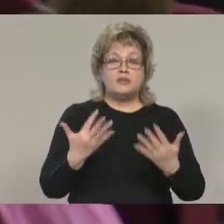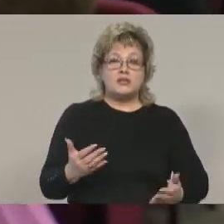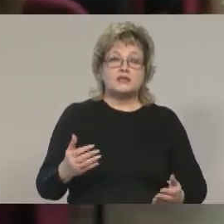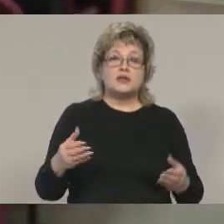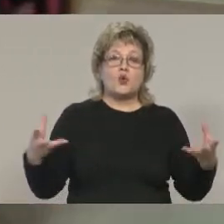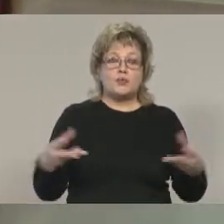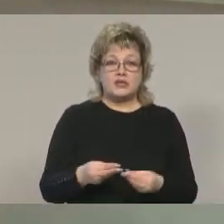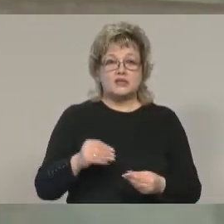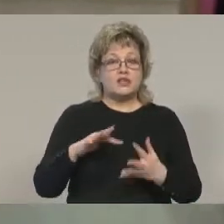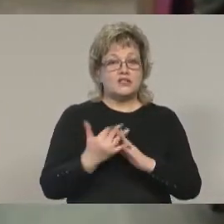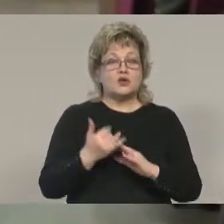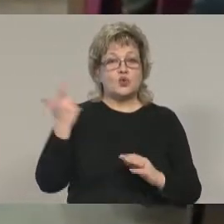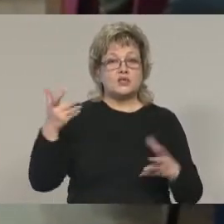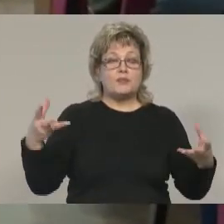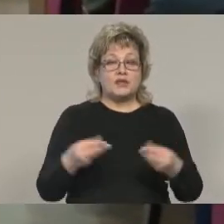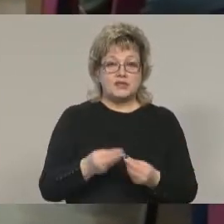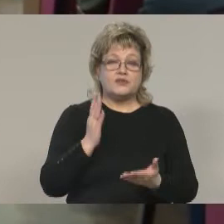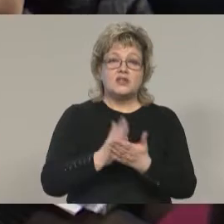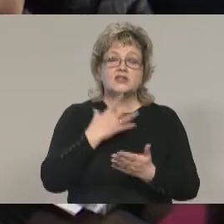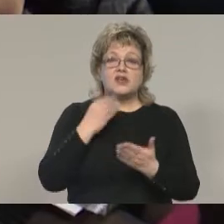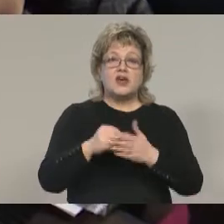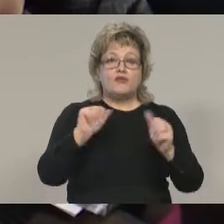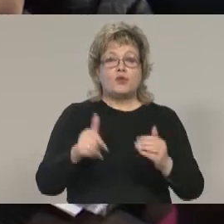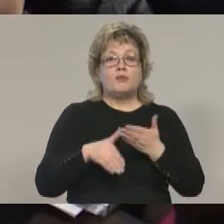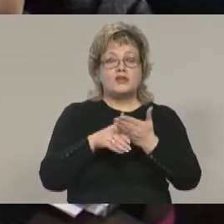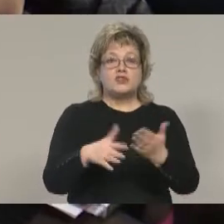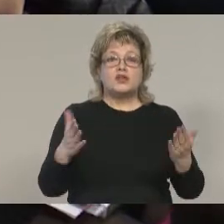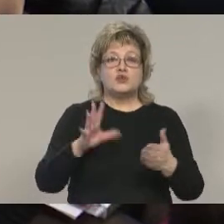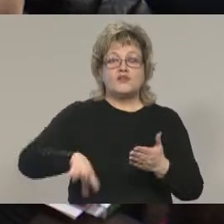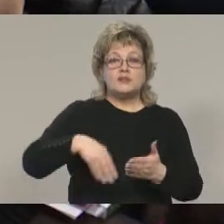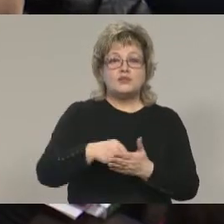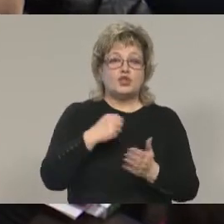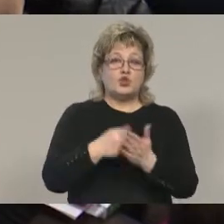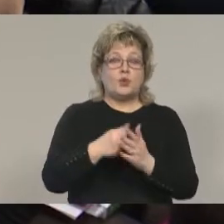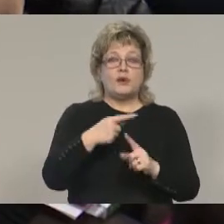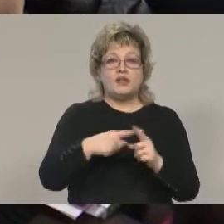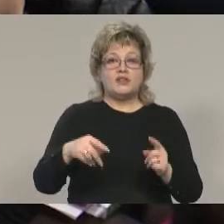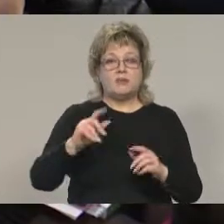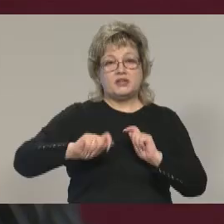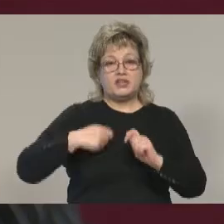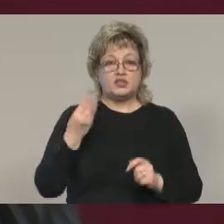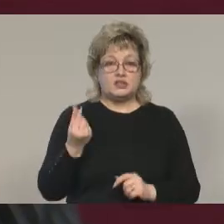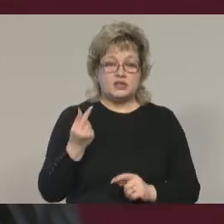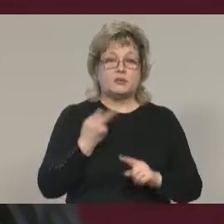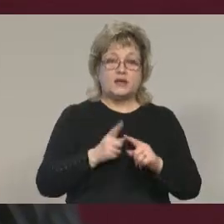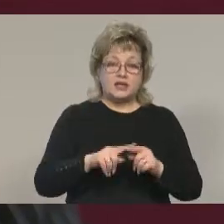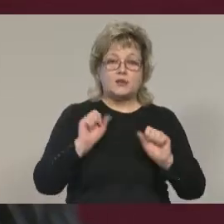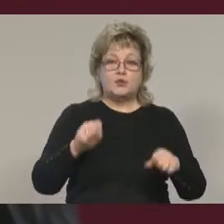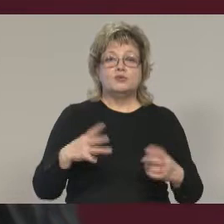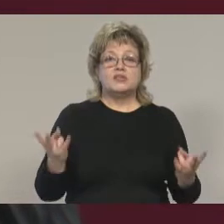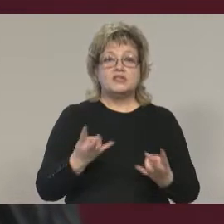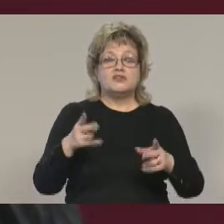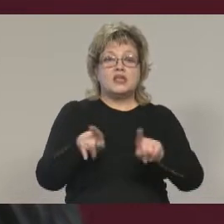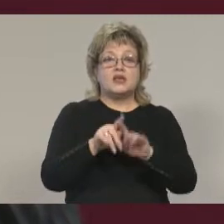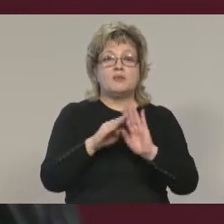Для сельхозкооперативов есть своя форма поддержки, по которой можно возместить до половины потраченных денег. При этом продолжают действовать